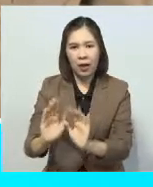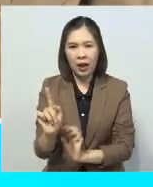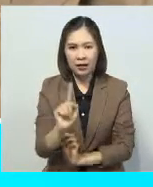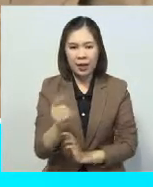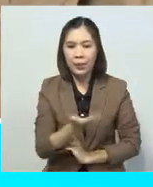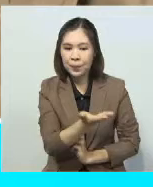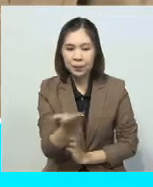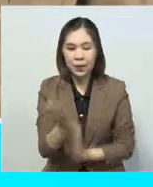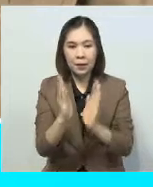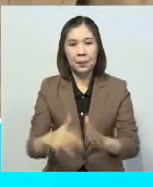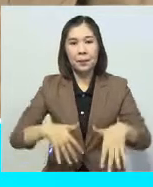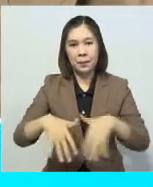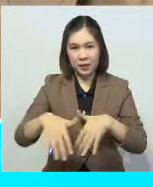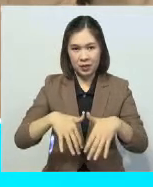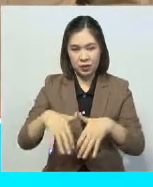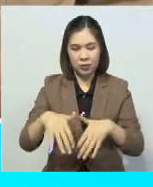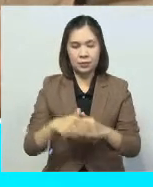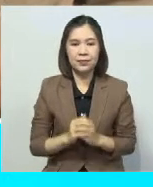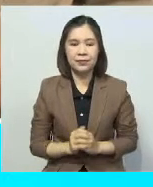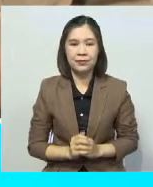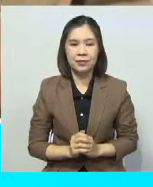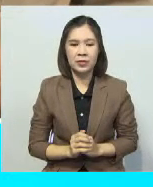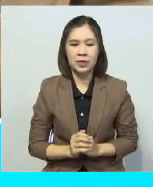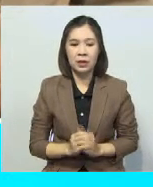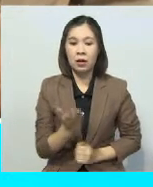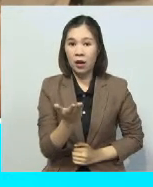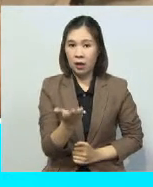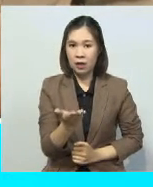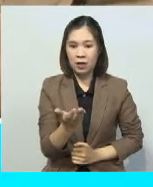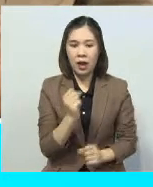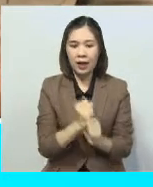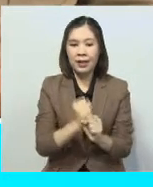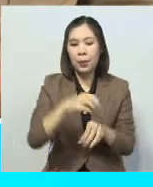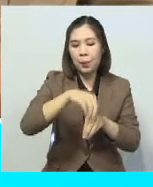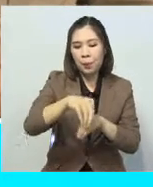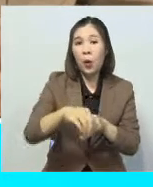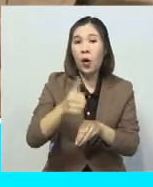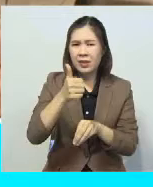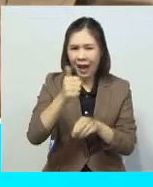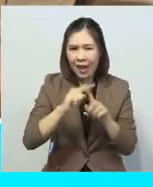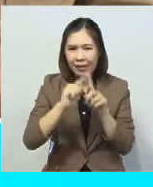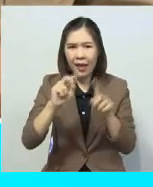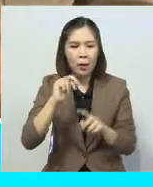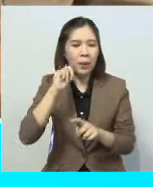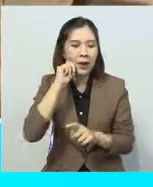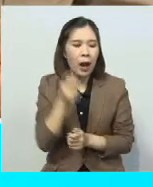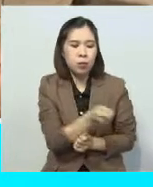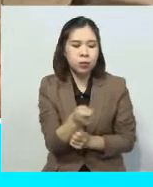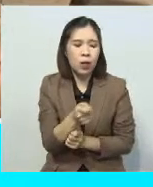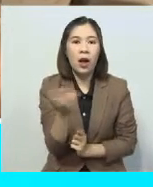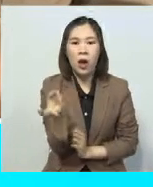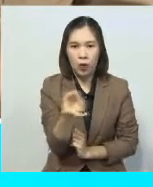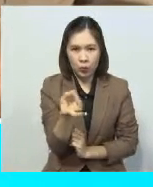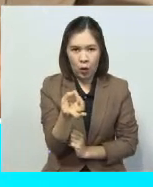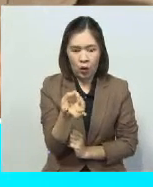กรุณาพี่น้องประชาชนในช่วงฤดูแล้งนี้นะครับ1พี่น้องประชาชนยังปลูกพืชได้แต่ขอให้เป็นพืชที่ใช้น้ำน้อยนาปรังค